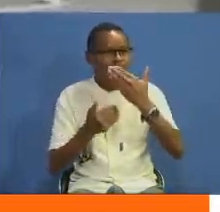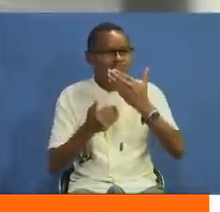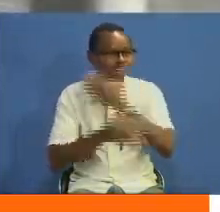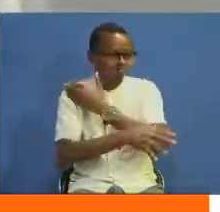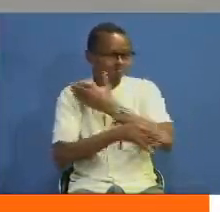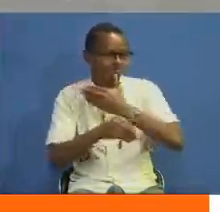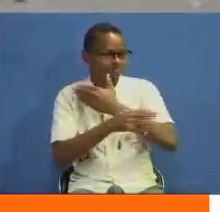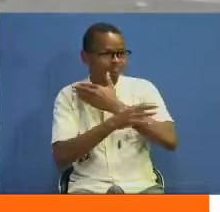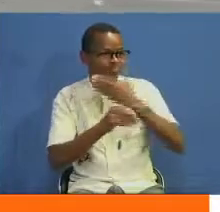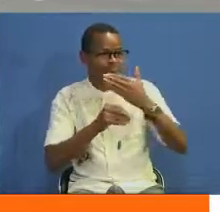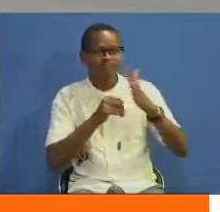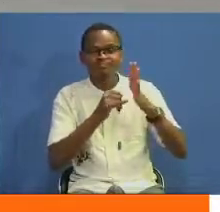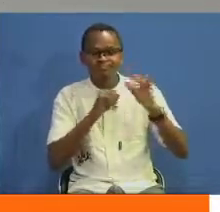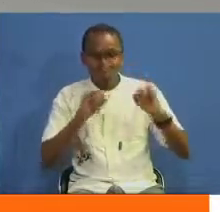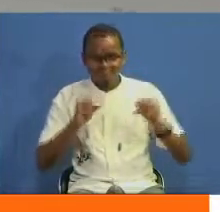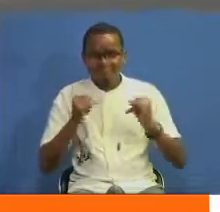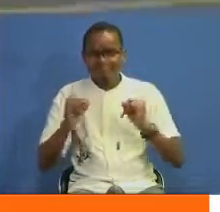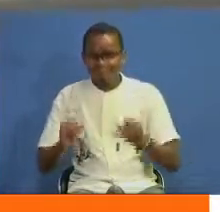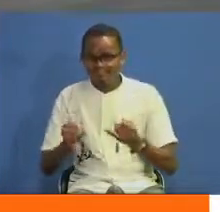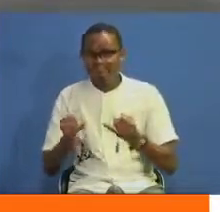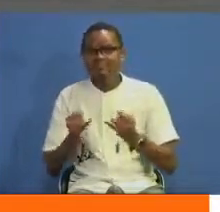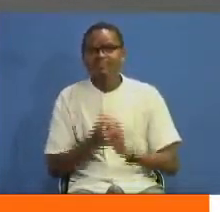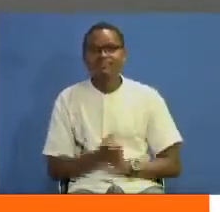uporaji yalichochewa.